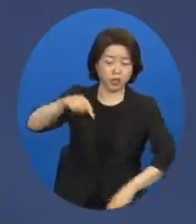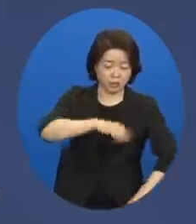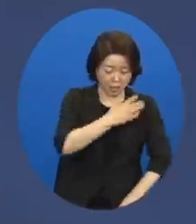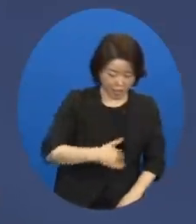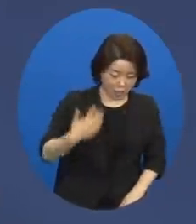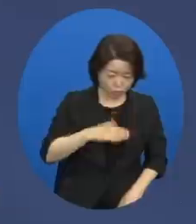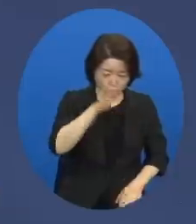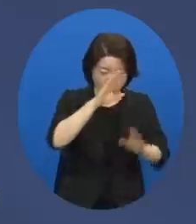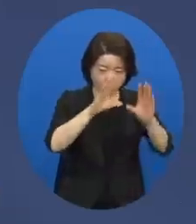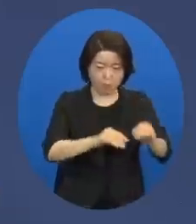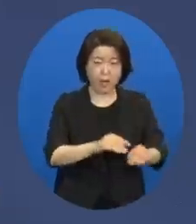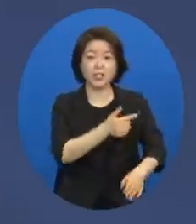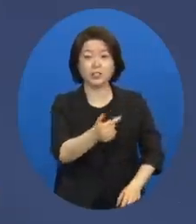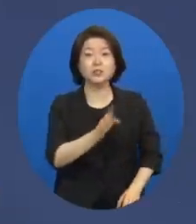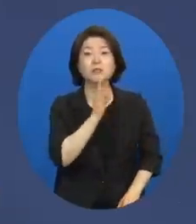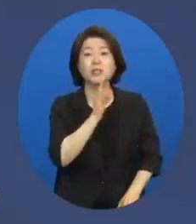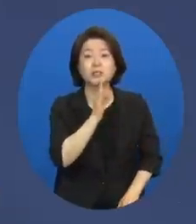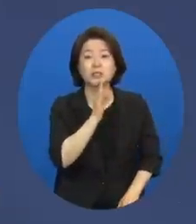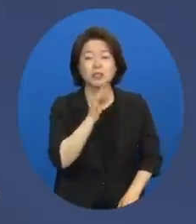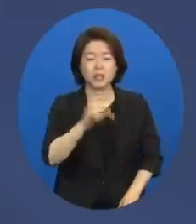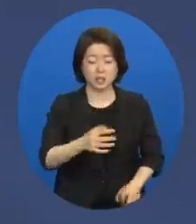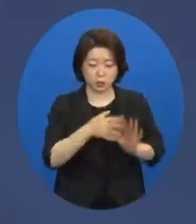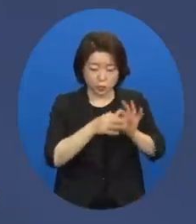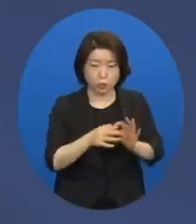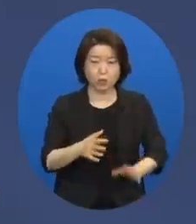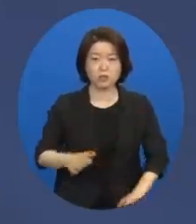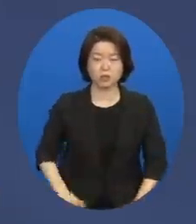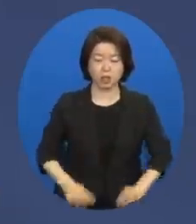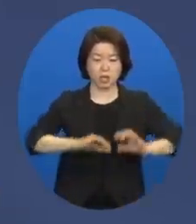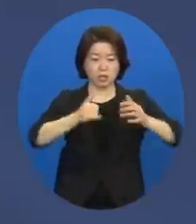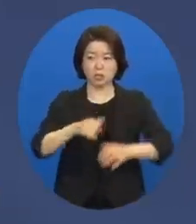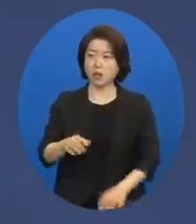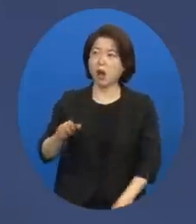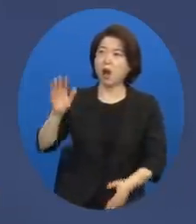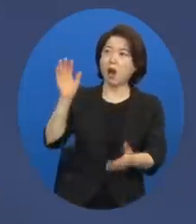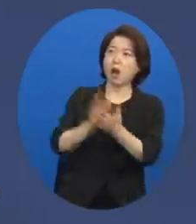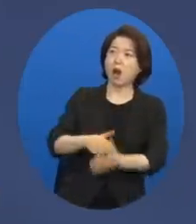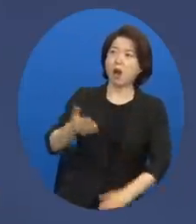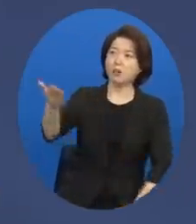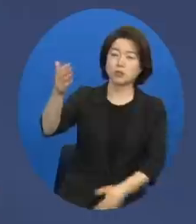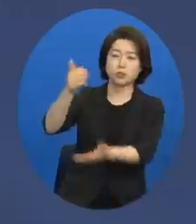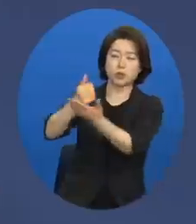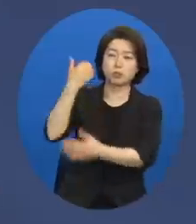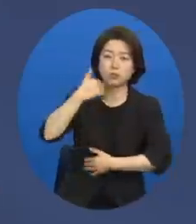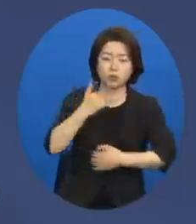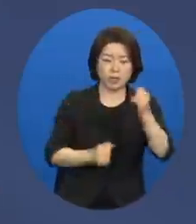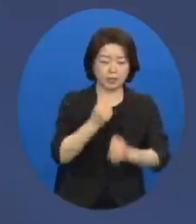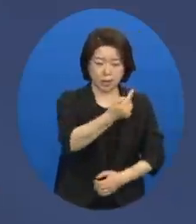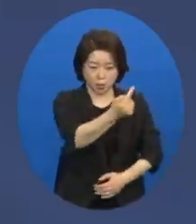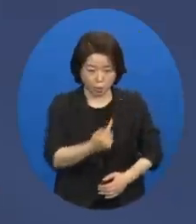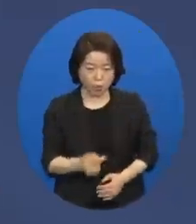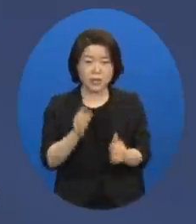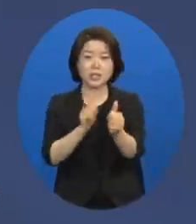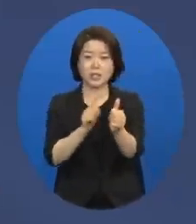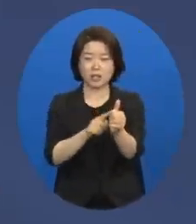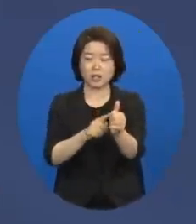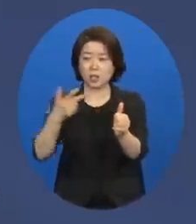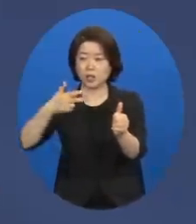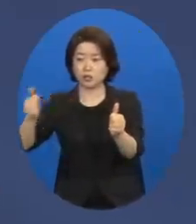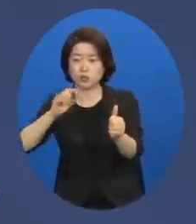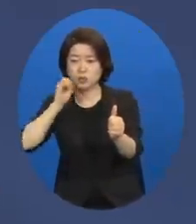치유 사건도 크지만 이걸 통해서 세상이 저분 누구야 하고 달려온 그에게 주님이